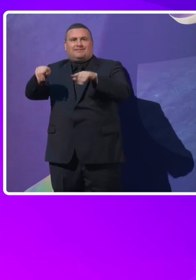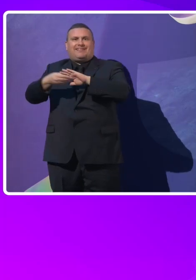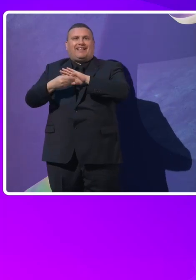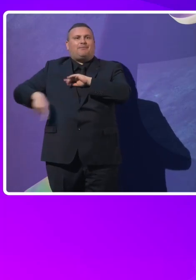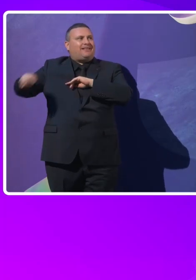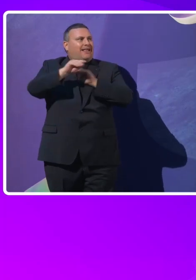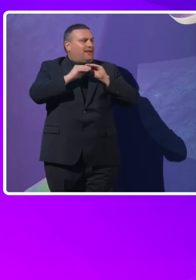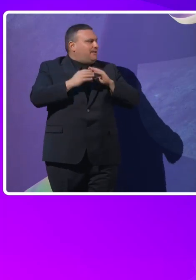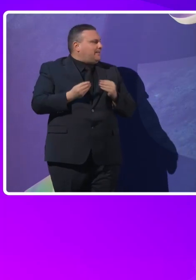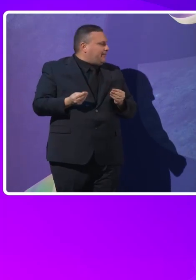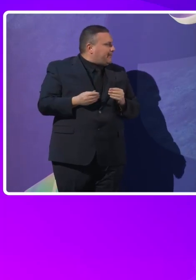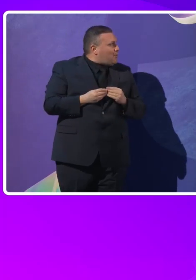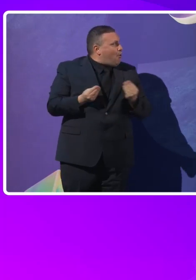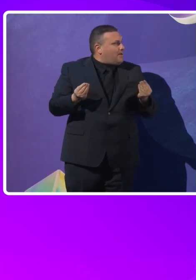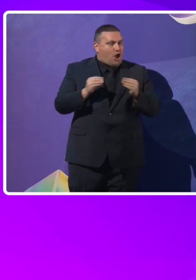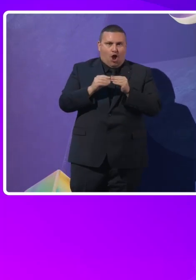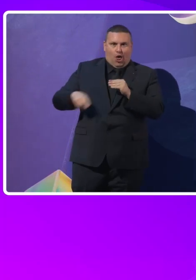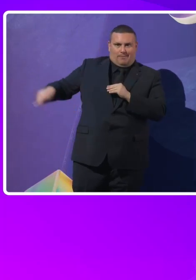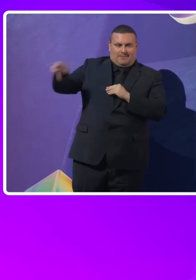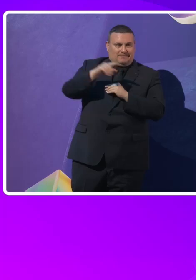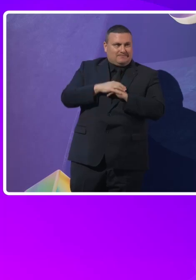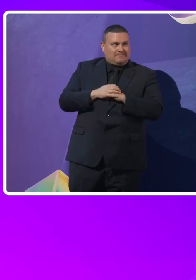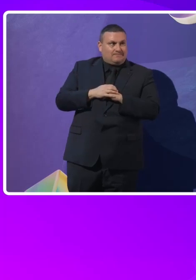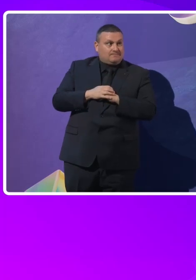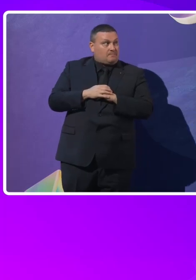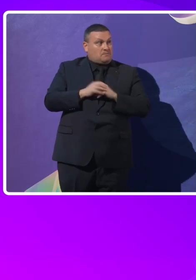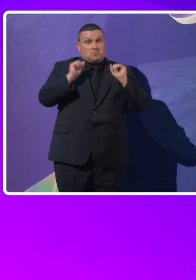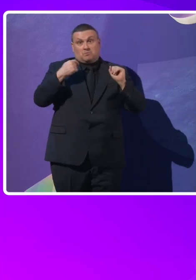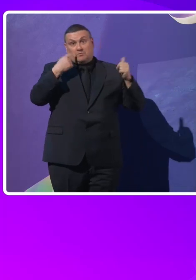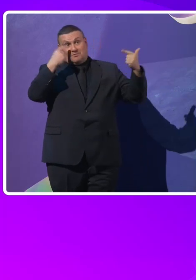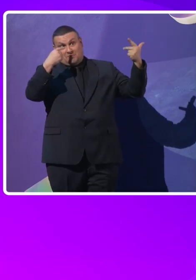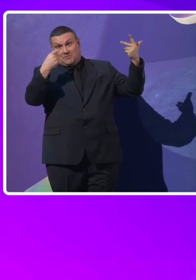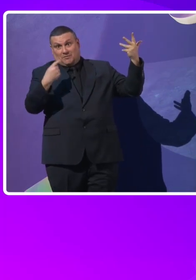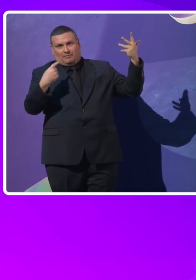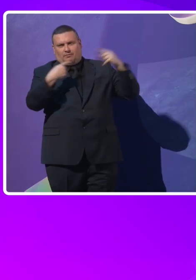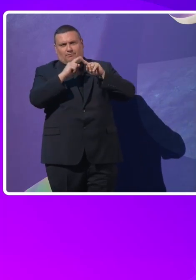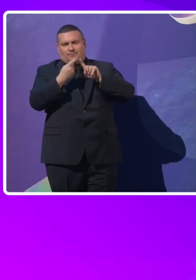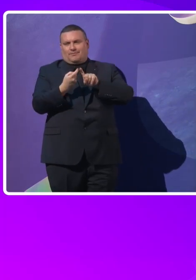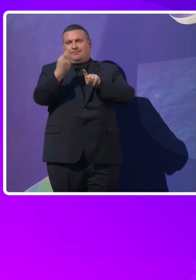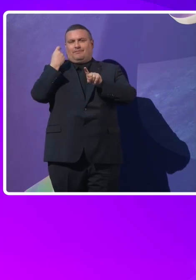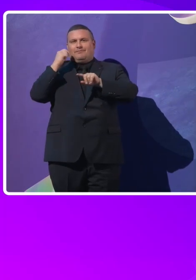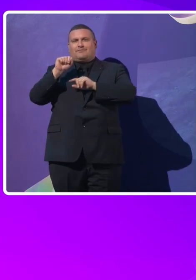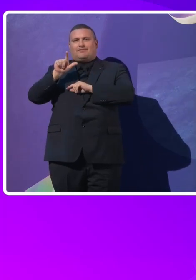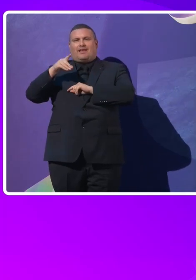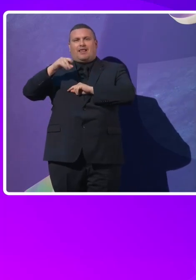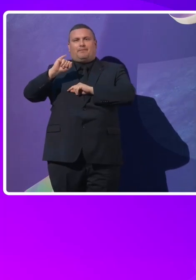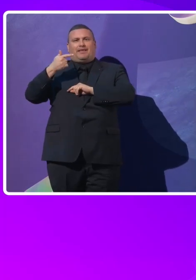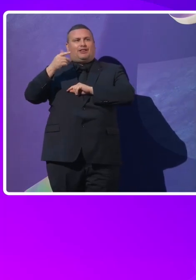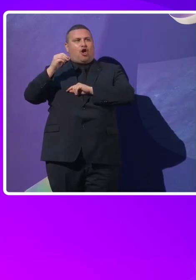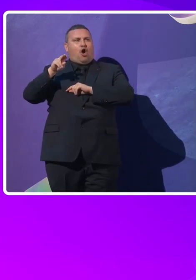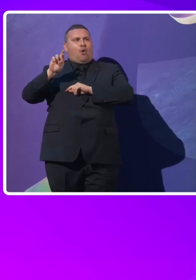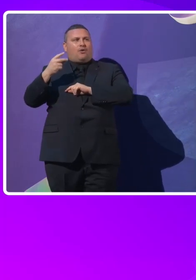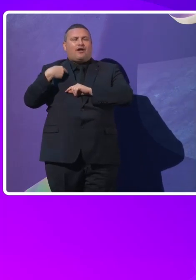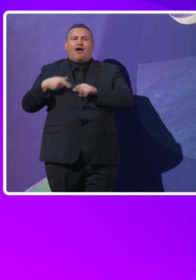andare uno per uno su questi attributi e invece riprendo il video di Alpitur che io ogni volta che vedo mi piace per un motivo